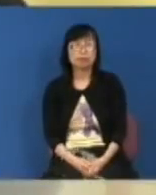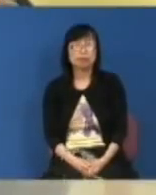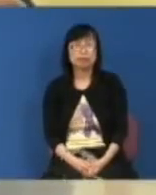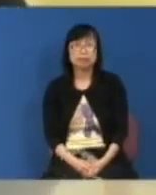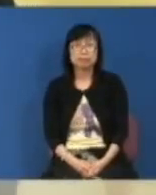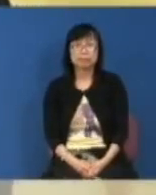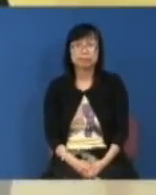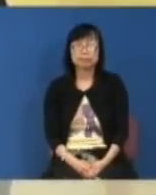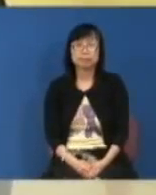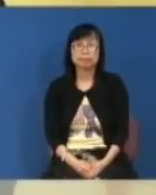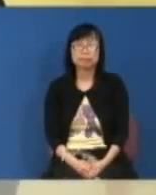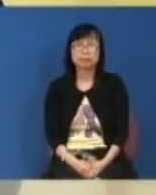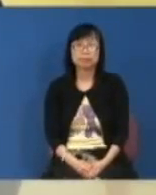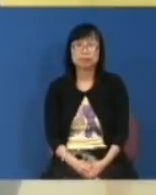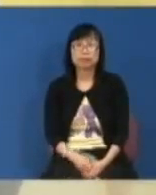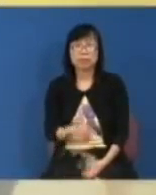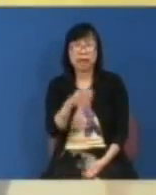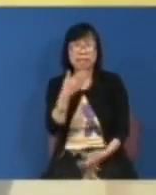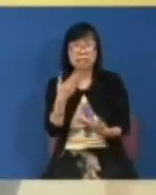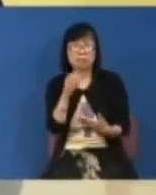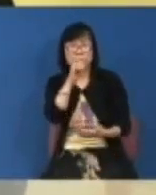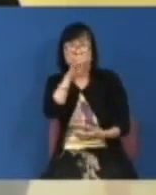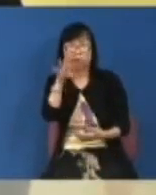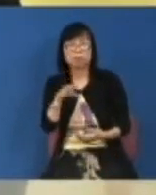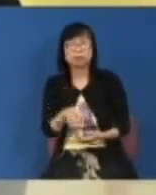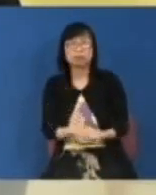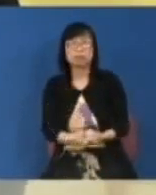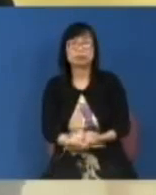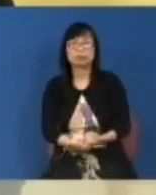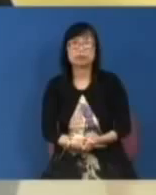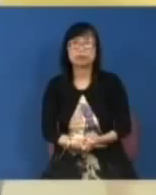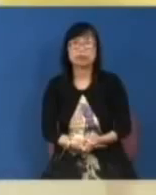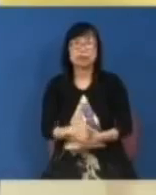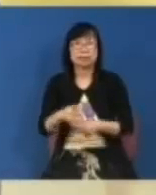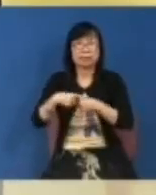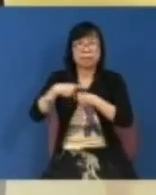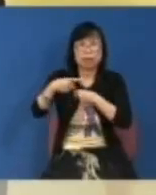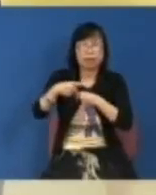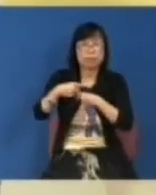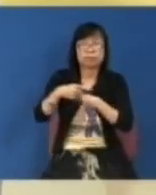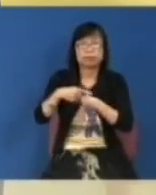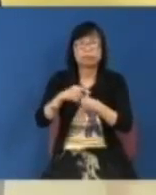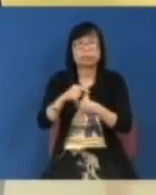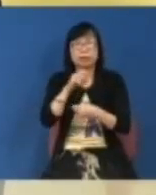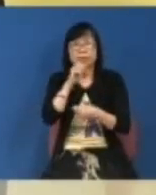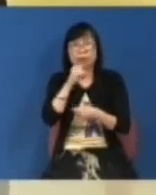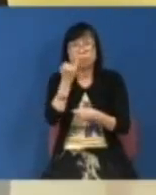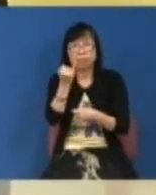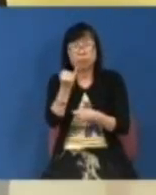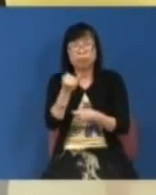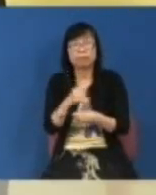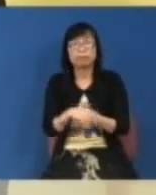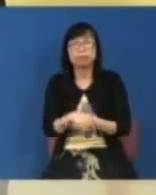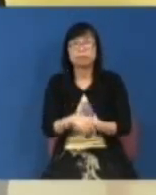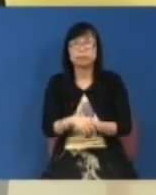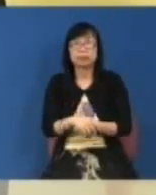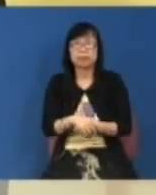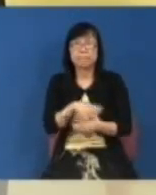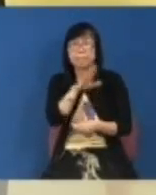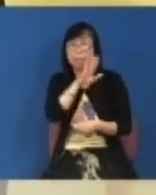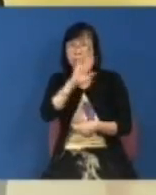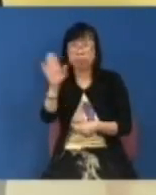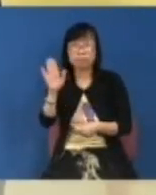即係所以佢哋咁樣去論述嘅就即係有失學術一個，即係喺學術上就非常之有害噶啦，係咪？即係你不能